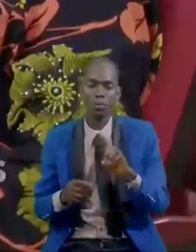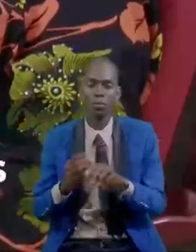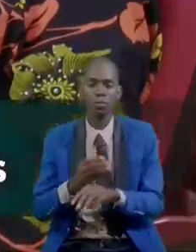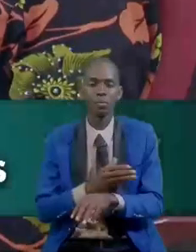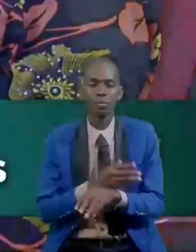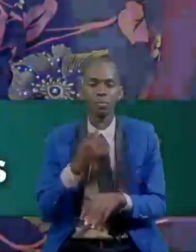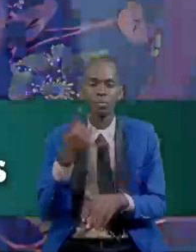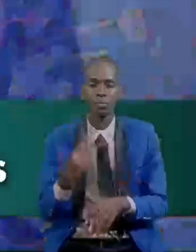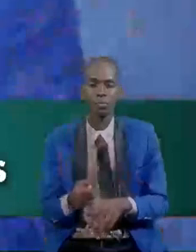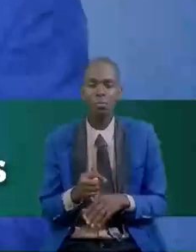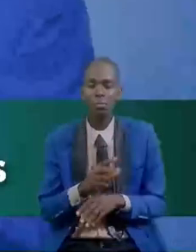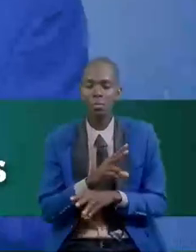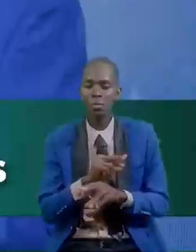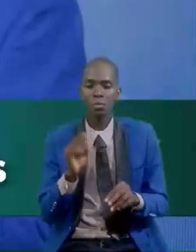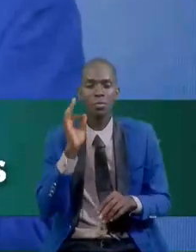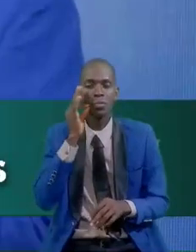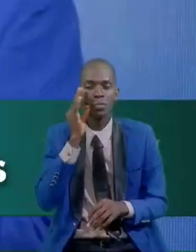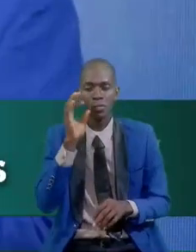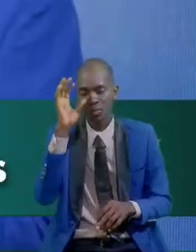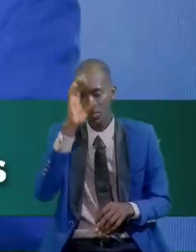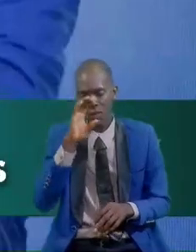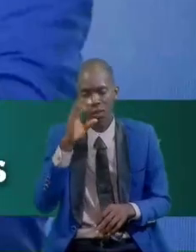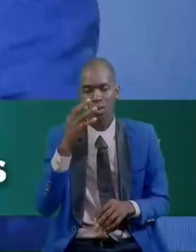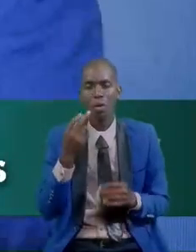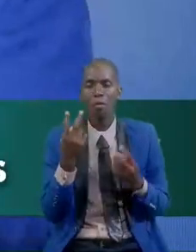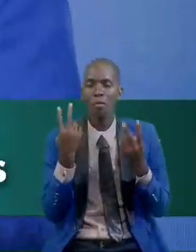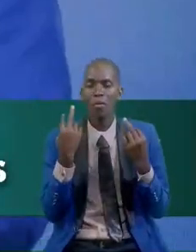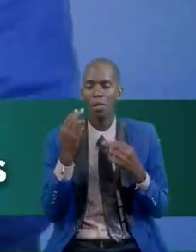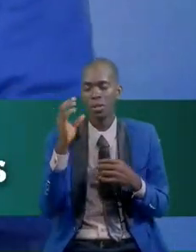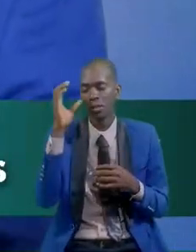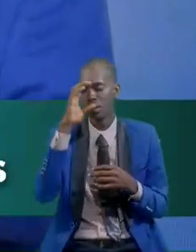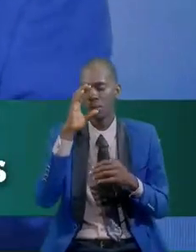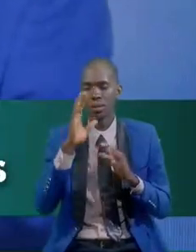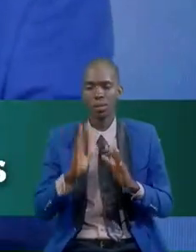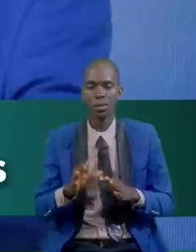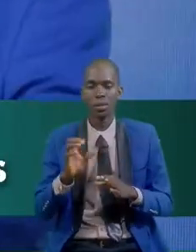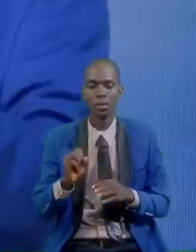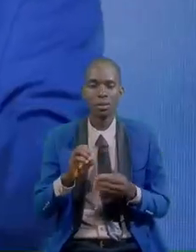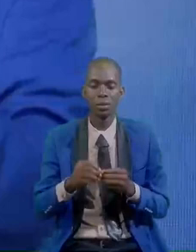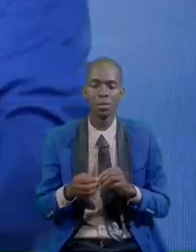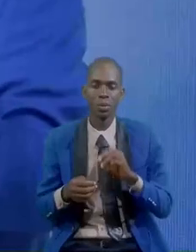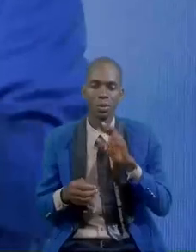La recherche infructueuse des 20 chercheurs. Deuxième